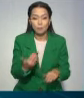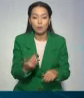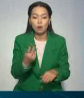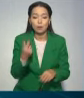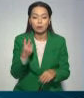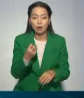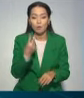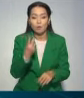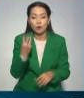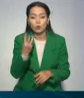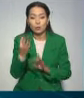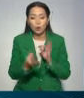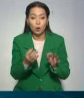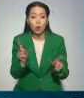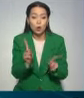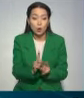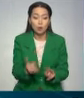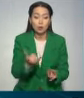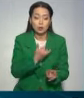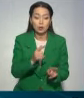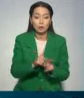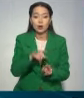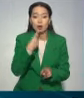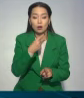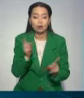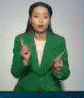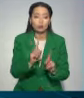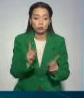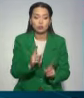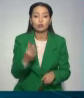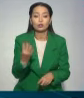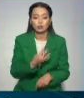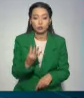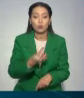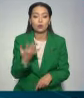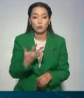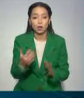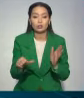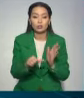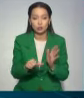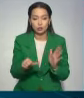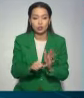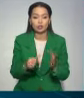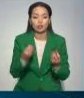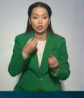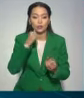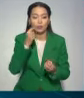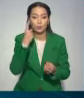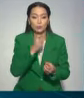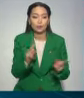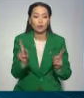трое суток и то же самое у нас до этого сказали что переносится на 4 5 6 и вчера прислали